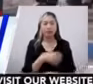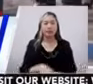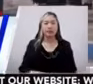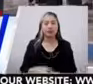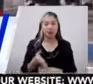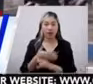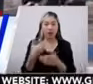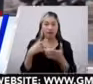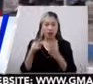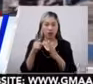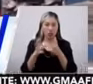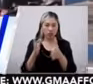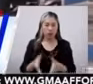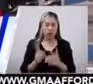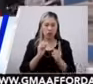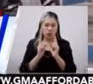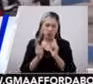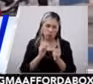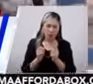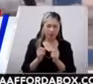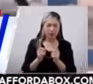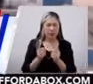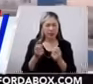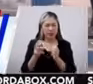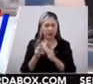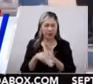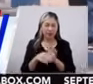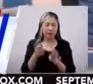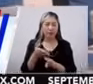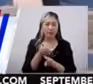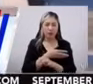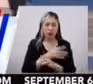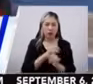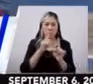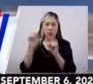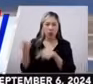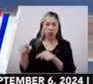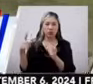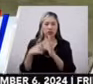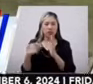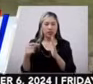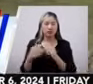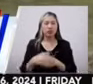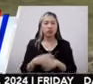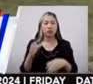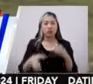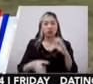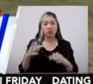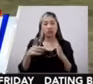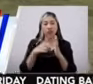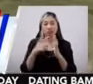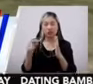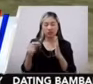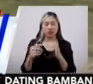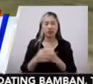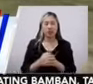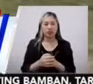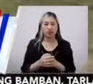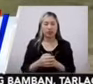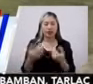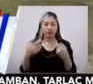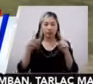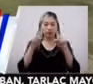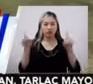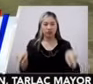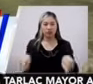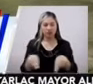sila ng ilang minuto bago tumulak ang convoy papuntang Tarlac. Sa korte sa Tarlac, ibabalik ang return of warrant at ihaharap sa judge si